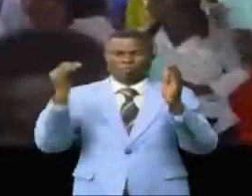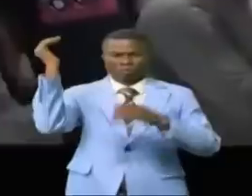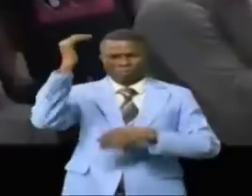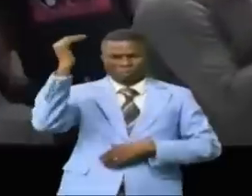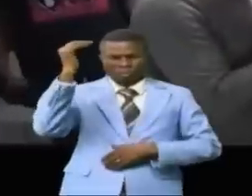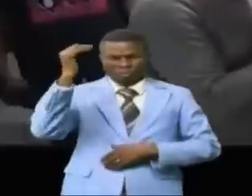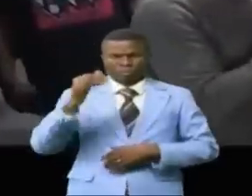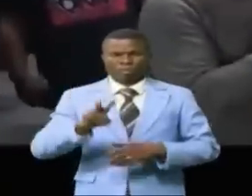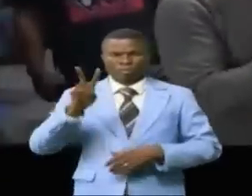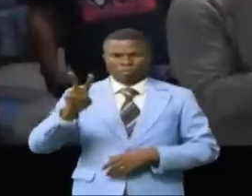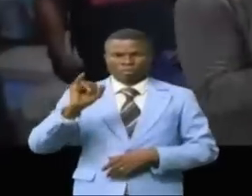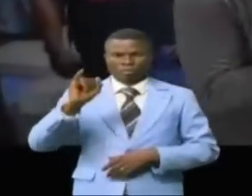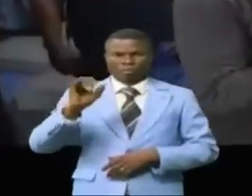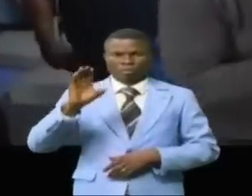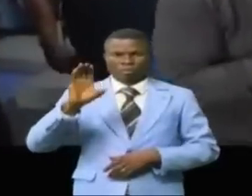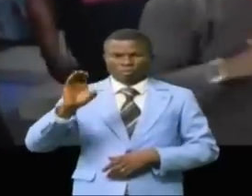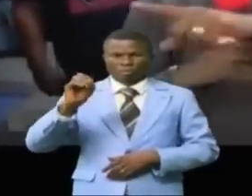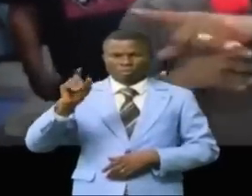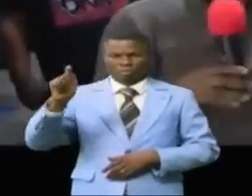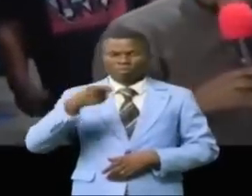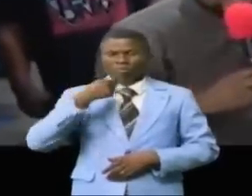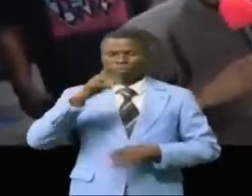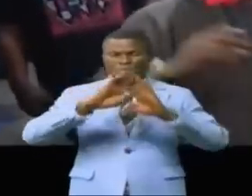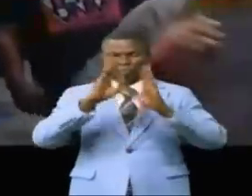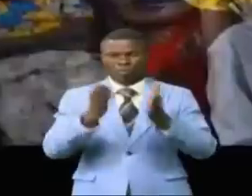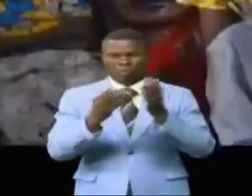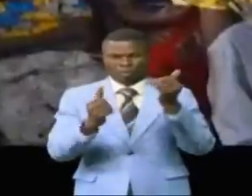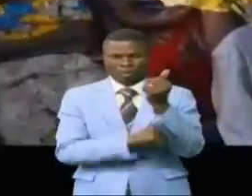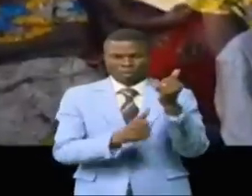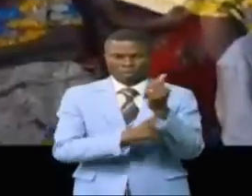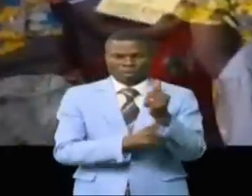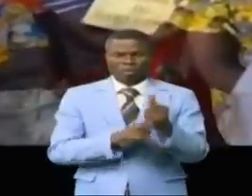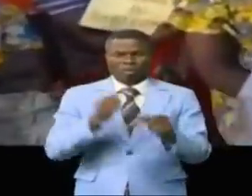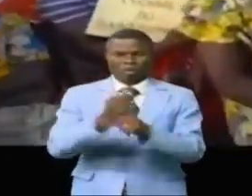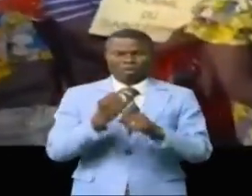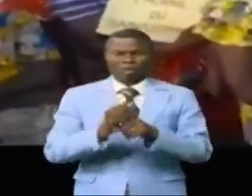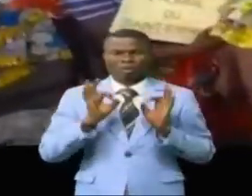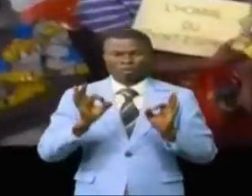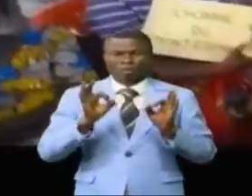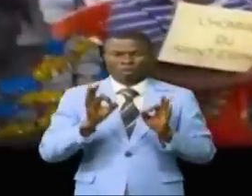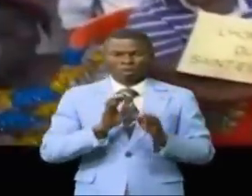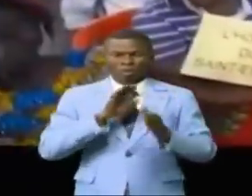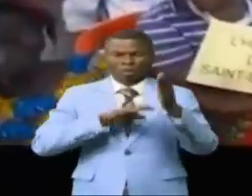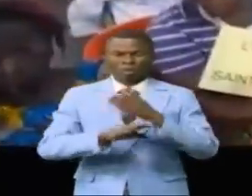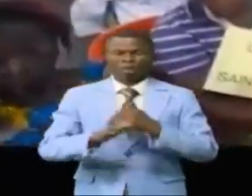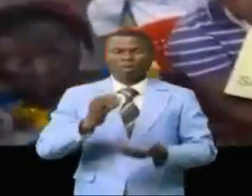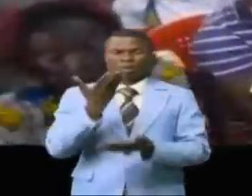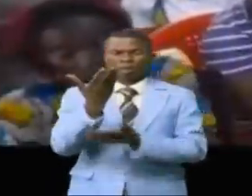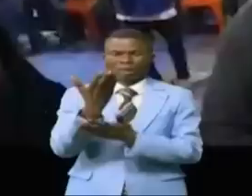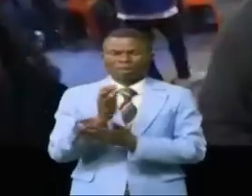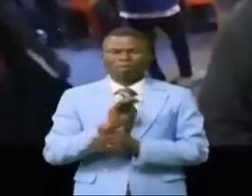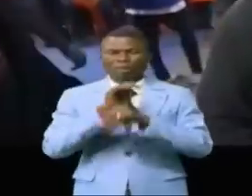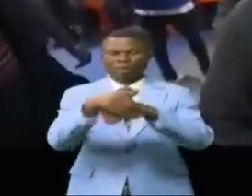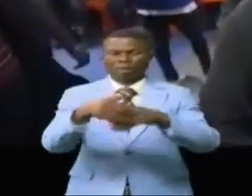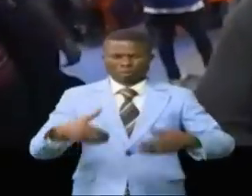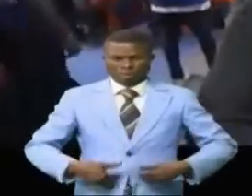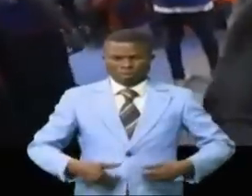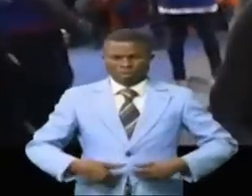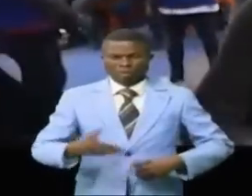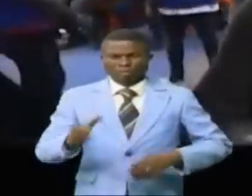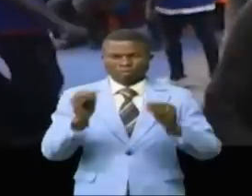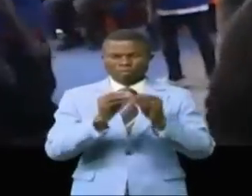Victor Bosoku en a profité pour parler à l'assistance de sa nouvelle fonction qui intègre la jeunesse. C'est une réunion qui